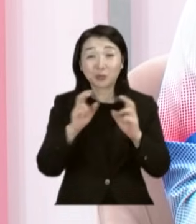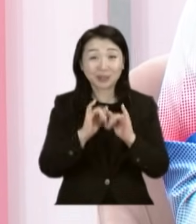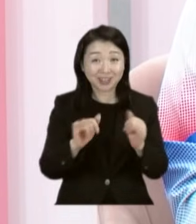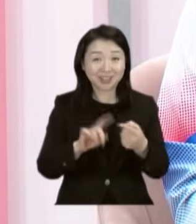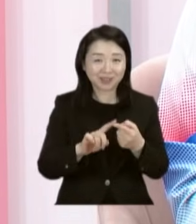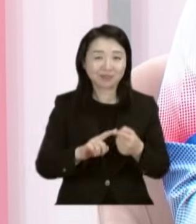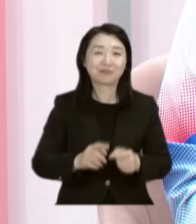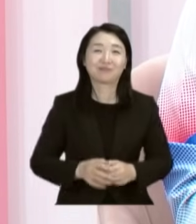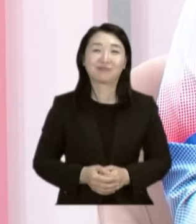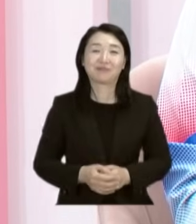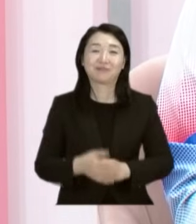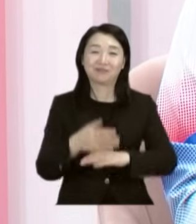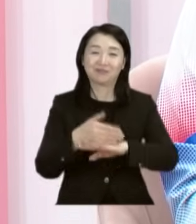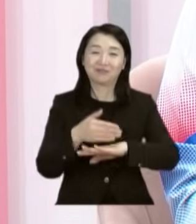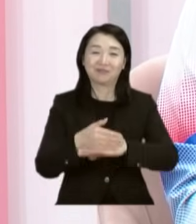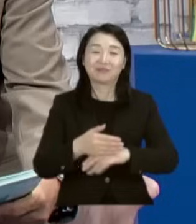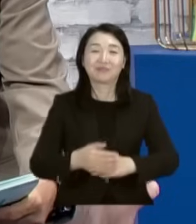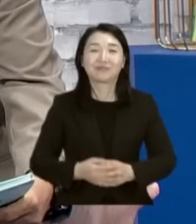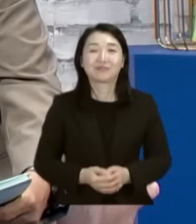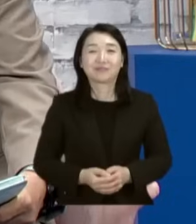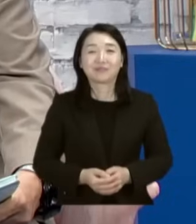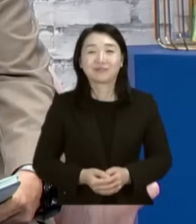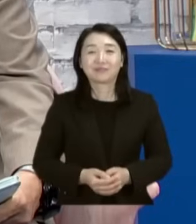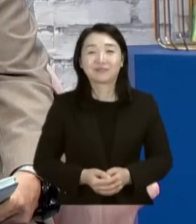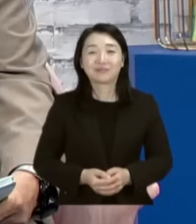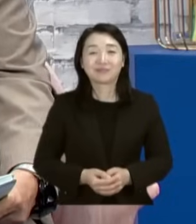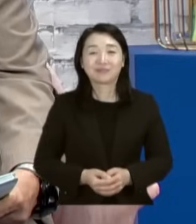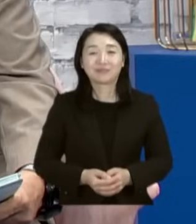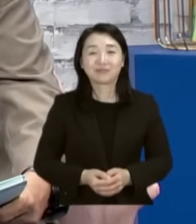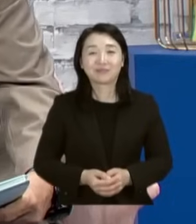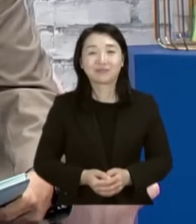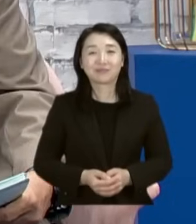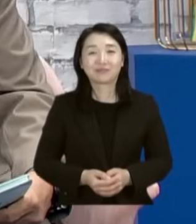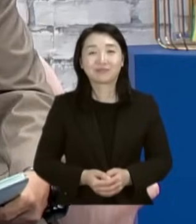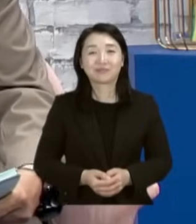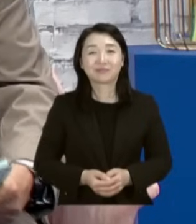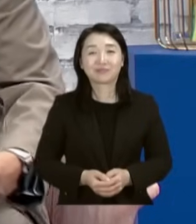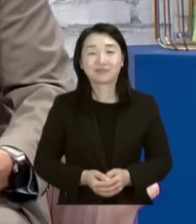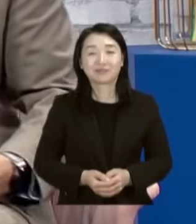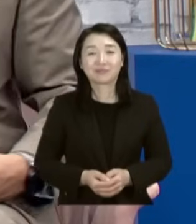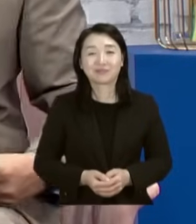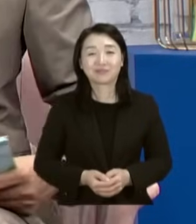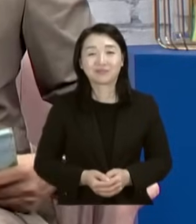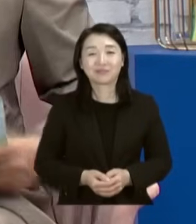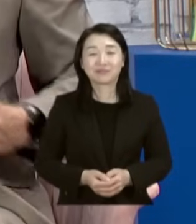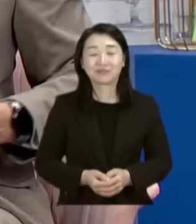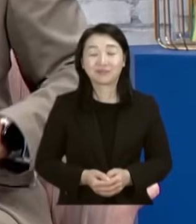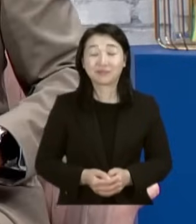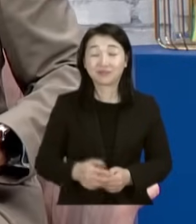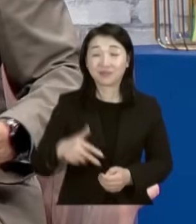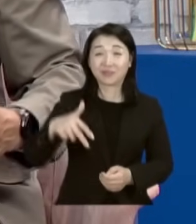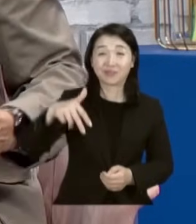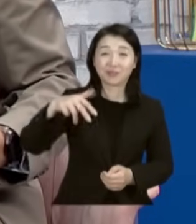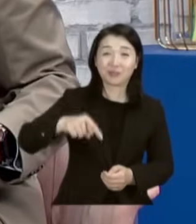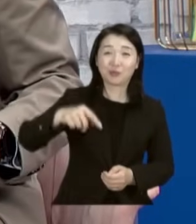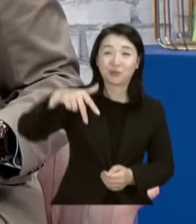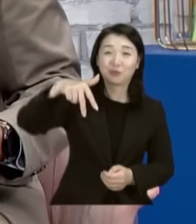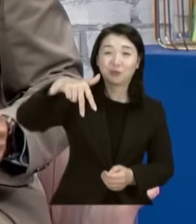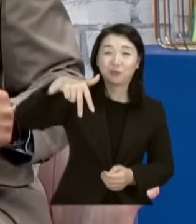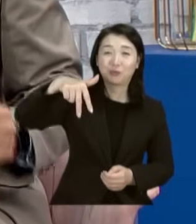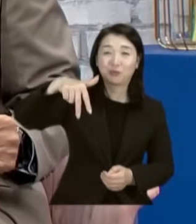예예네 감사합니다네 고맙습니다네 감니다 아 주지수 조금은 좀